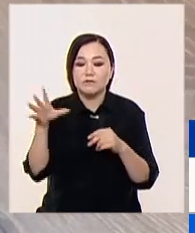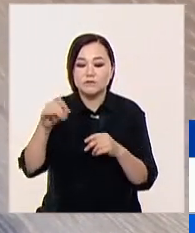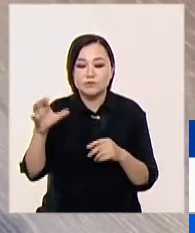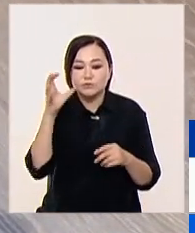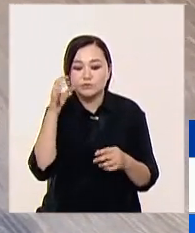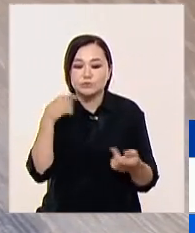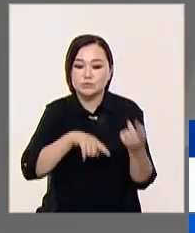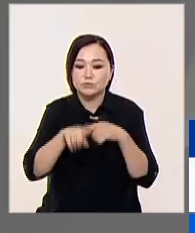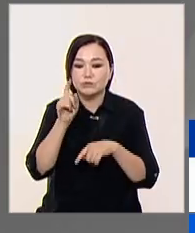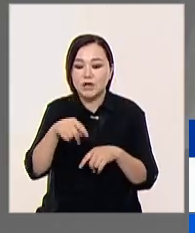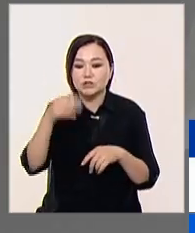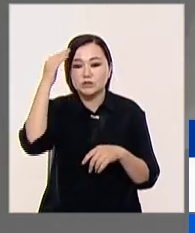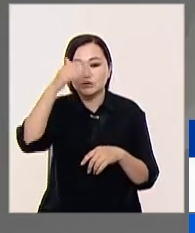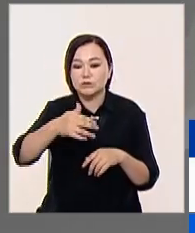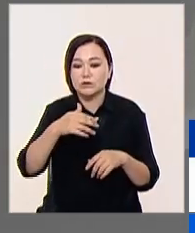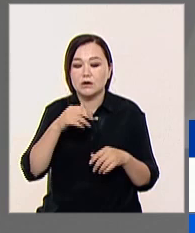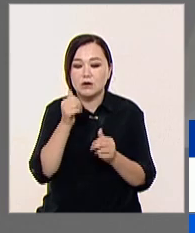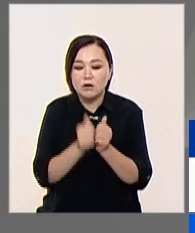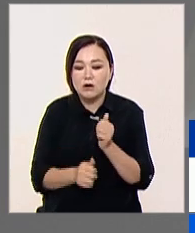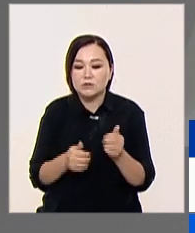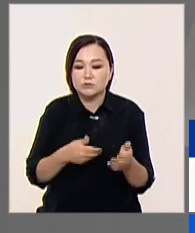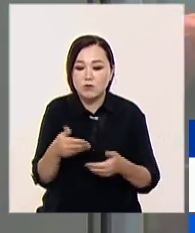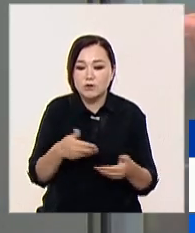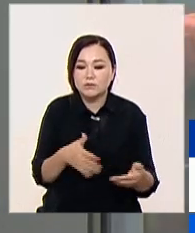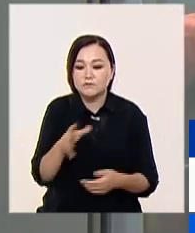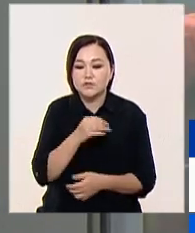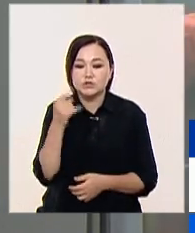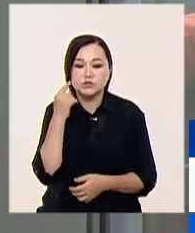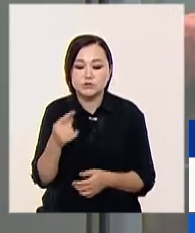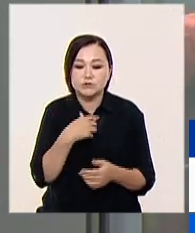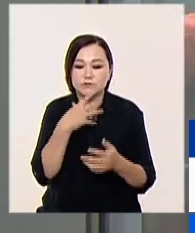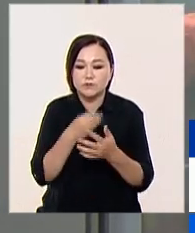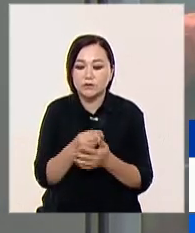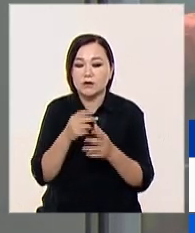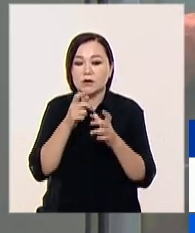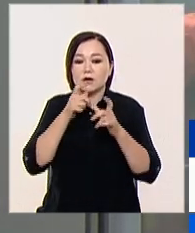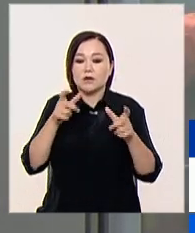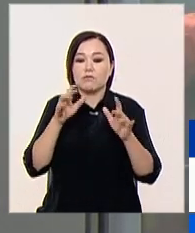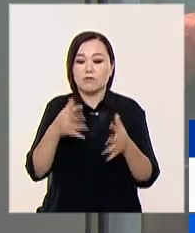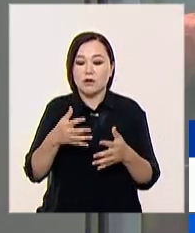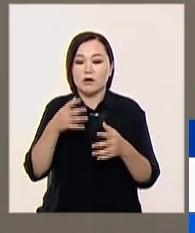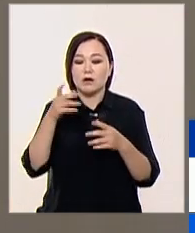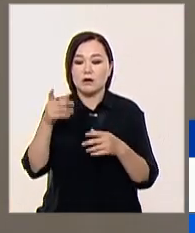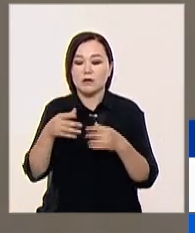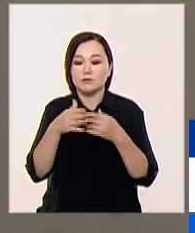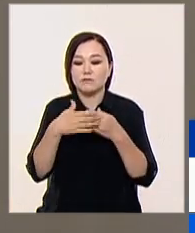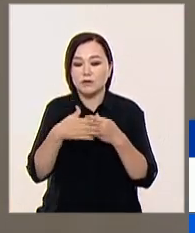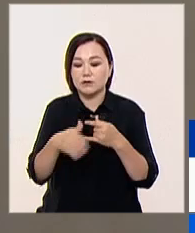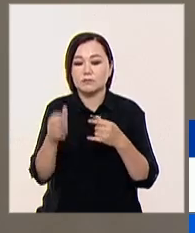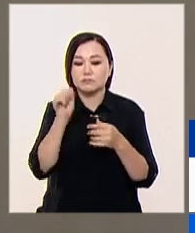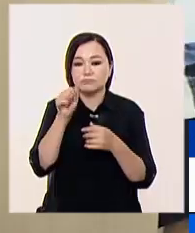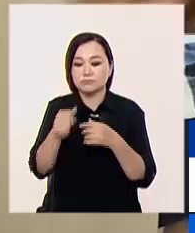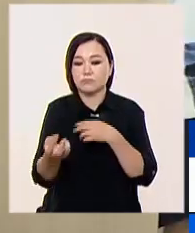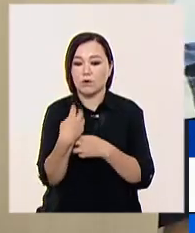отырады дейді. Тіпті жоғары қабаттағы тұрғындардың әр қадамдары естіледі екен. Өз үйімде сәл дауыс көтеріп сөйлей қалсам артынан есік қағып келіп тұрады дейді